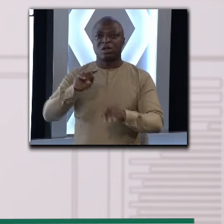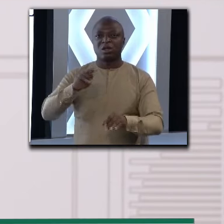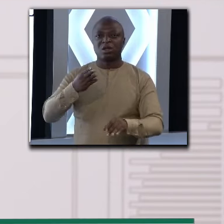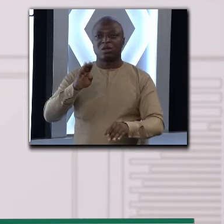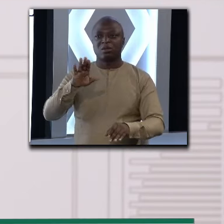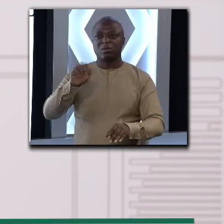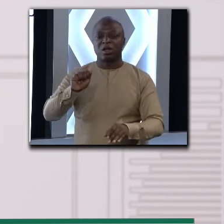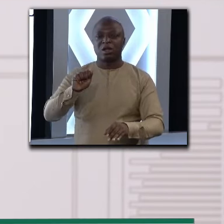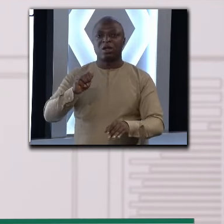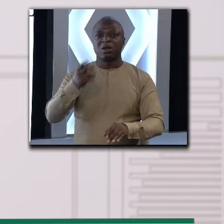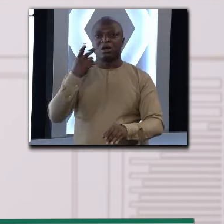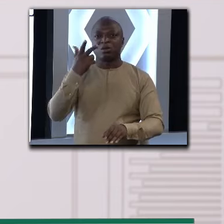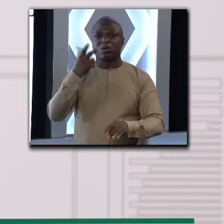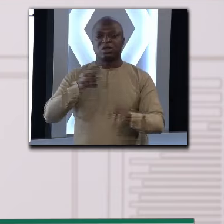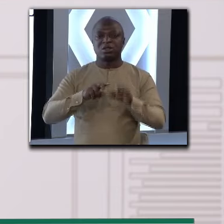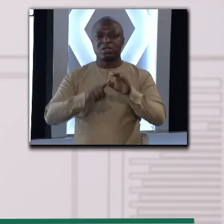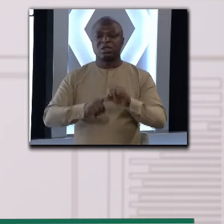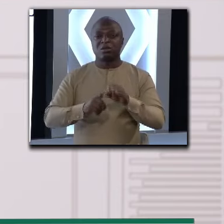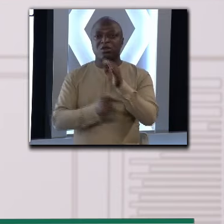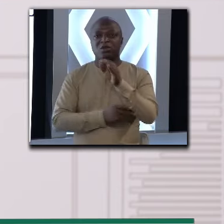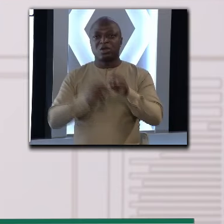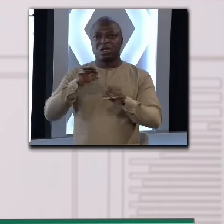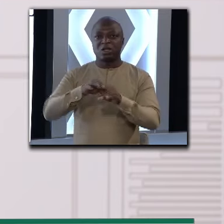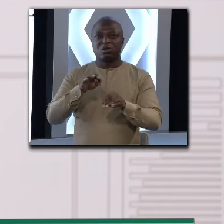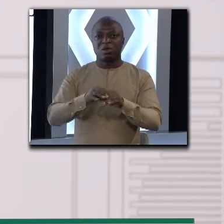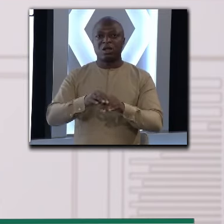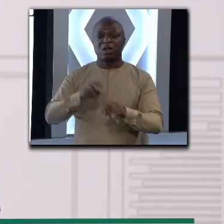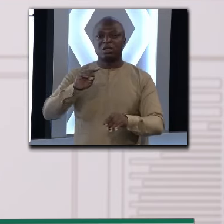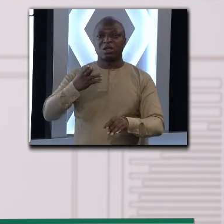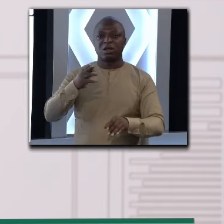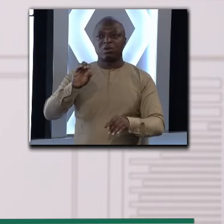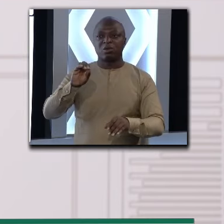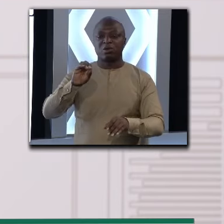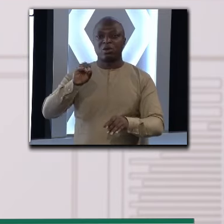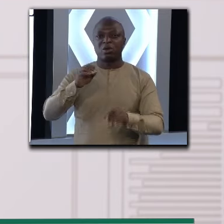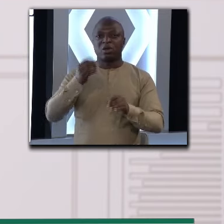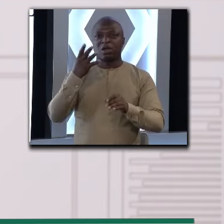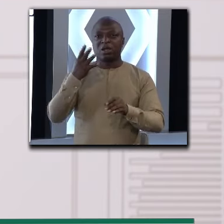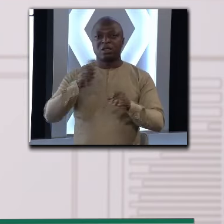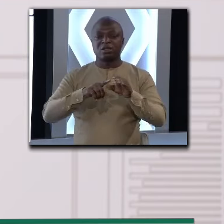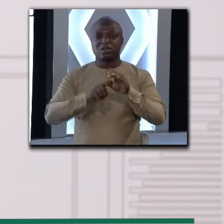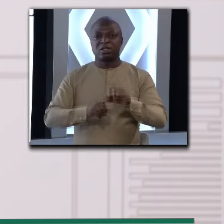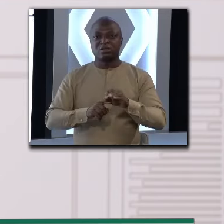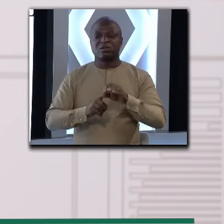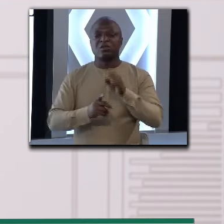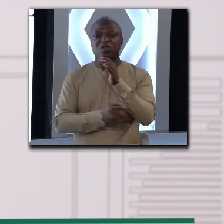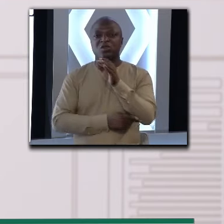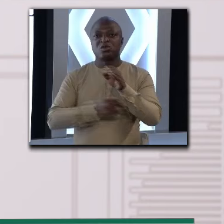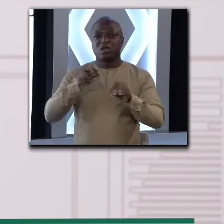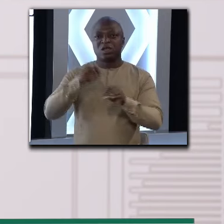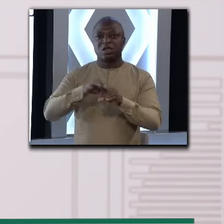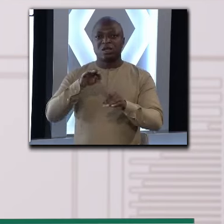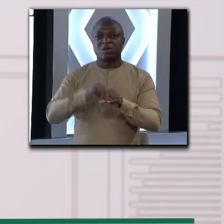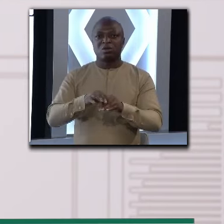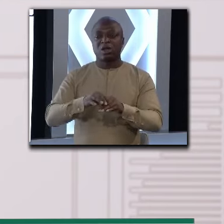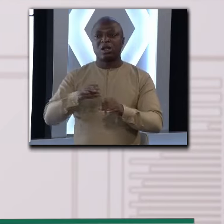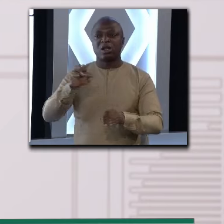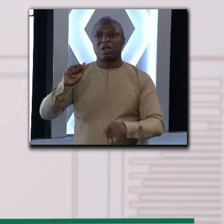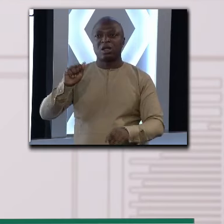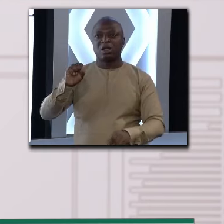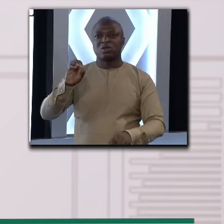Chamba, 3 sièges. Circonscription électorale Tchaoudjo, 4 sièges. Circonscription électorale